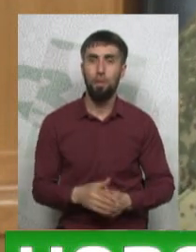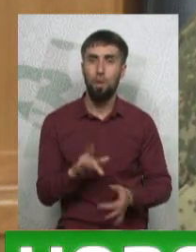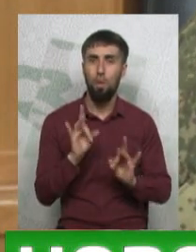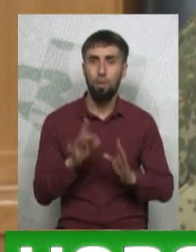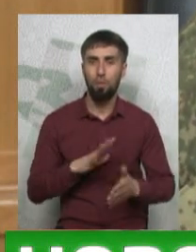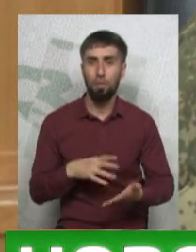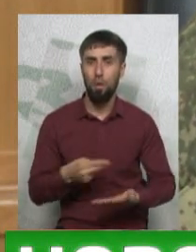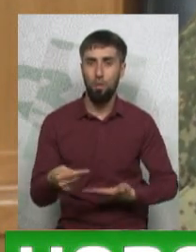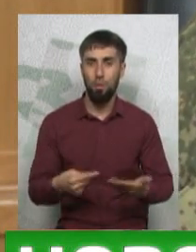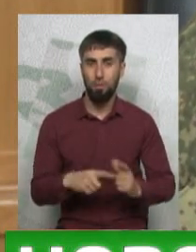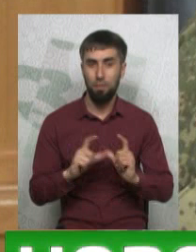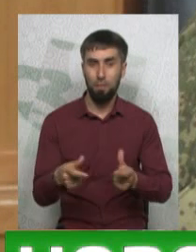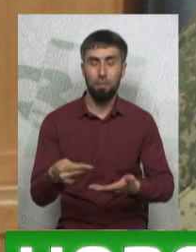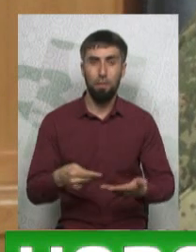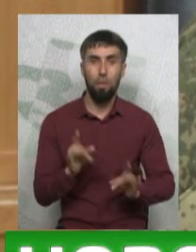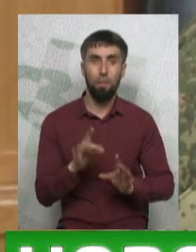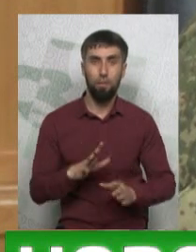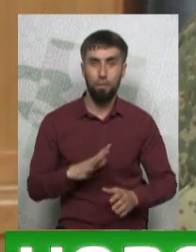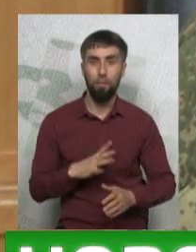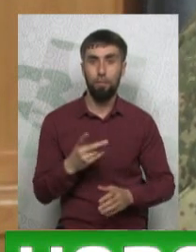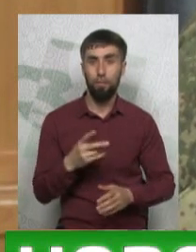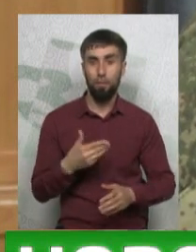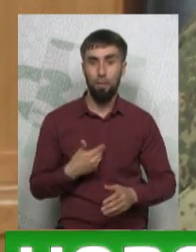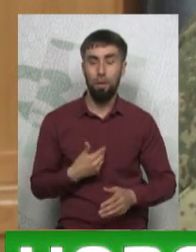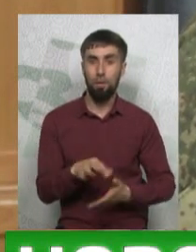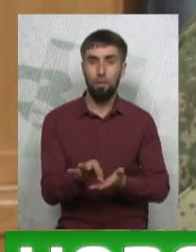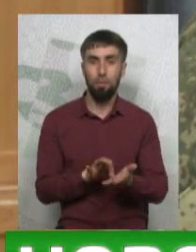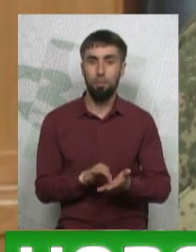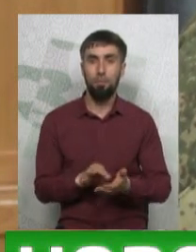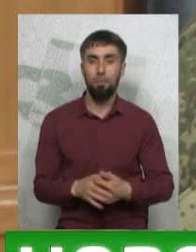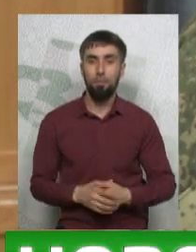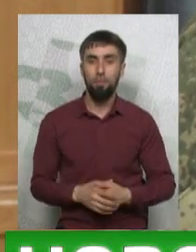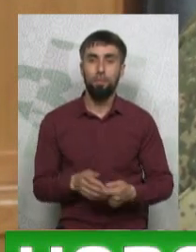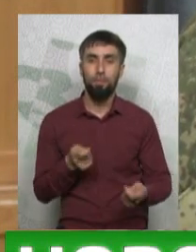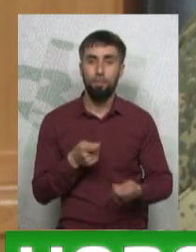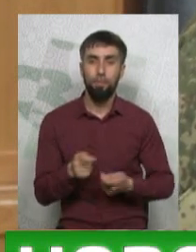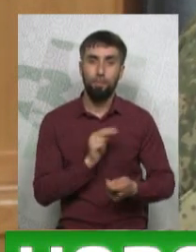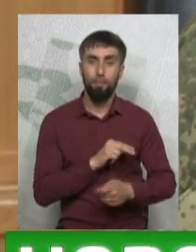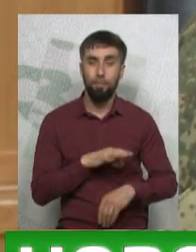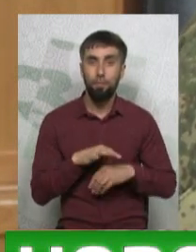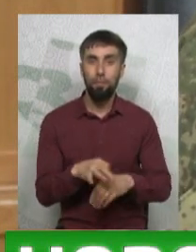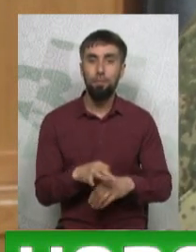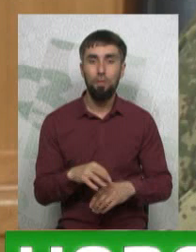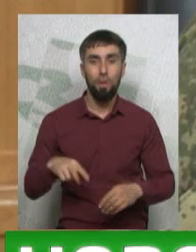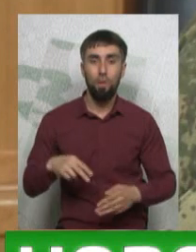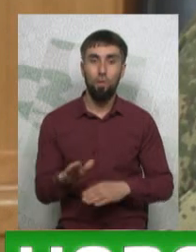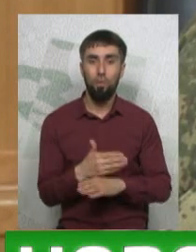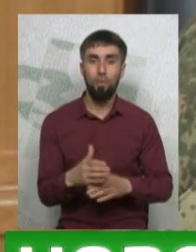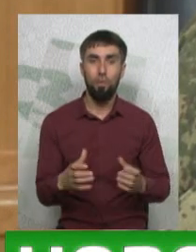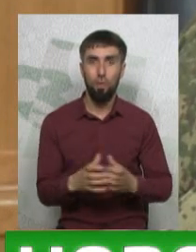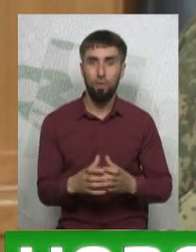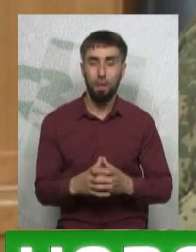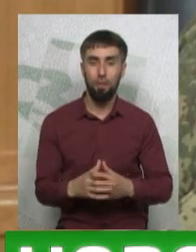отказывается расписываться в повестке, допустим. Мы сразу ведем административную работу. Начальник отдела